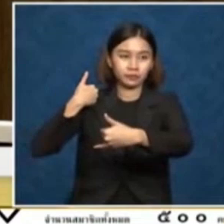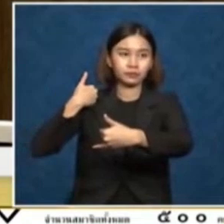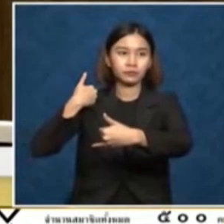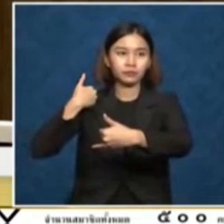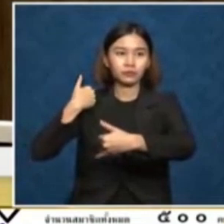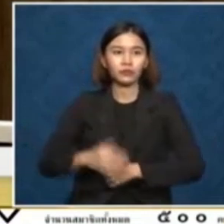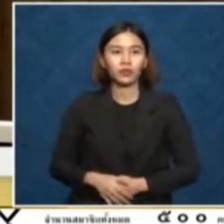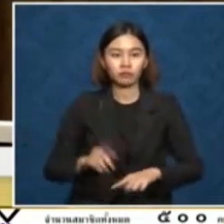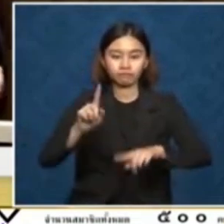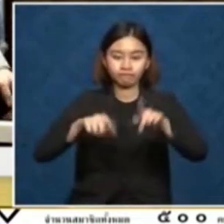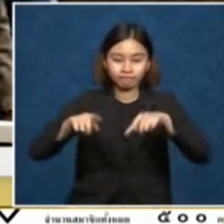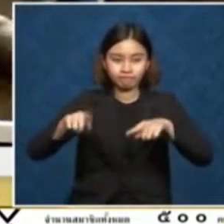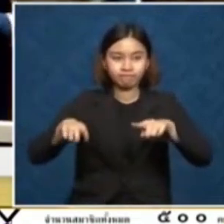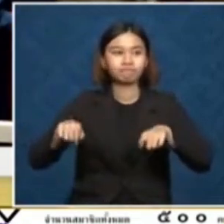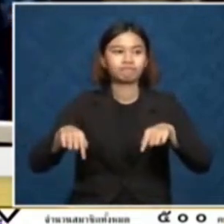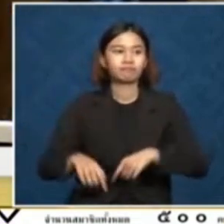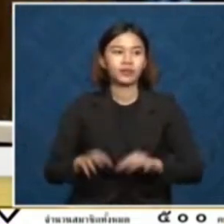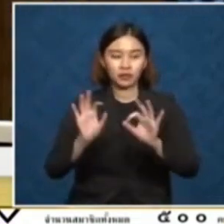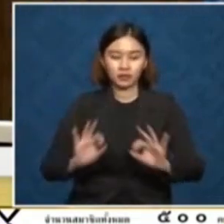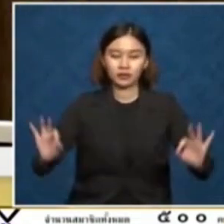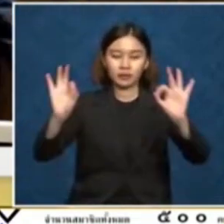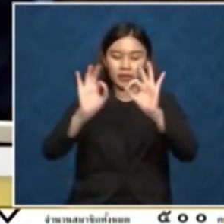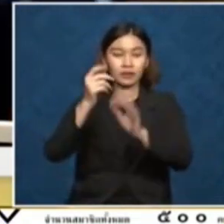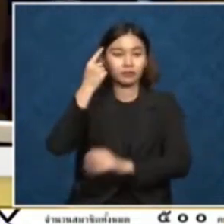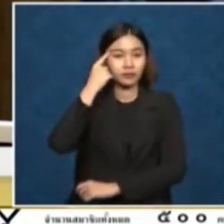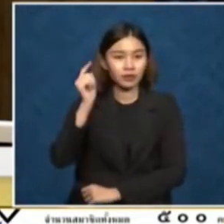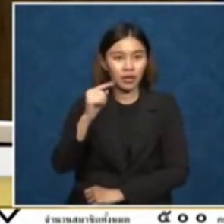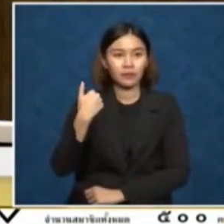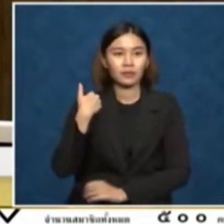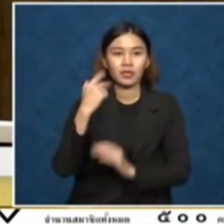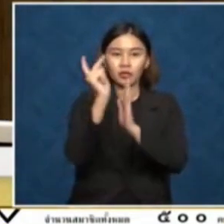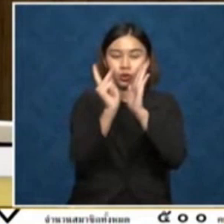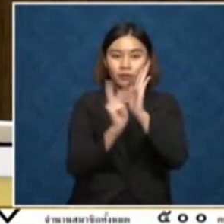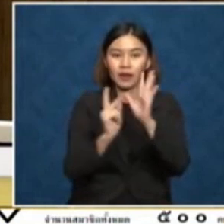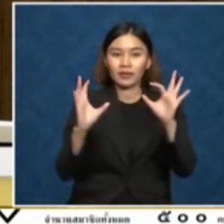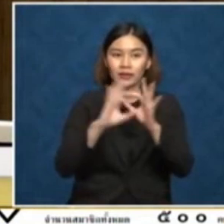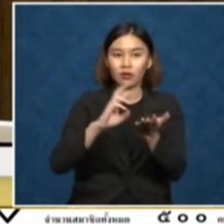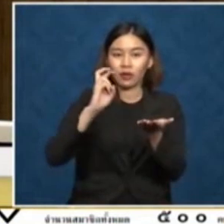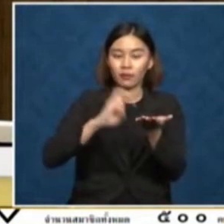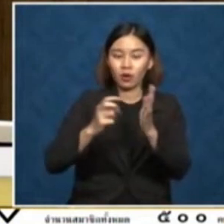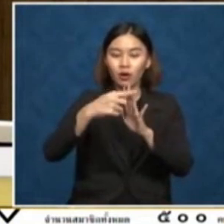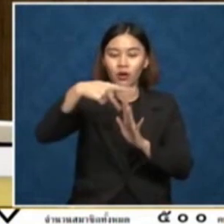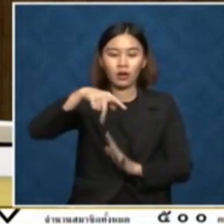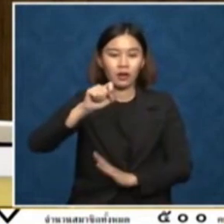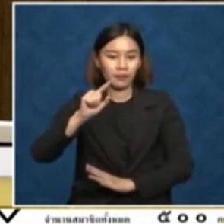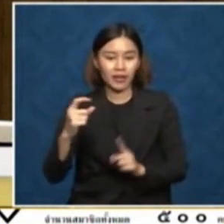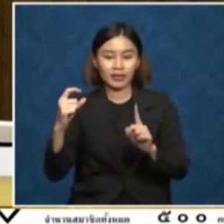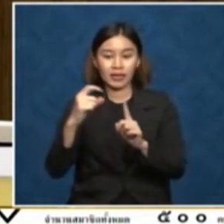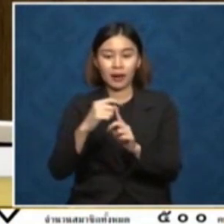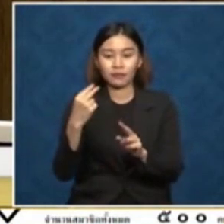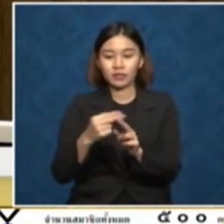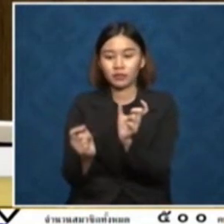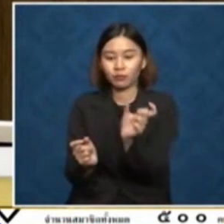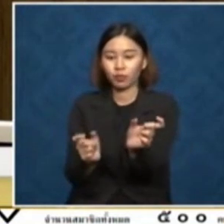างเพศที่มีความหลากหลายดังนั้นสมควรมีกฎหมายว่าด้วยการรับรองเพศคำนำหน้